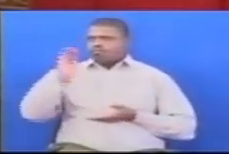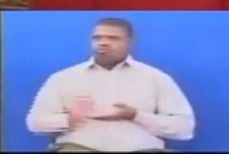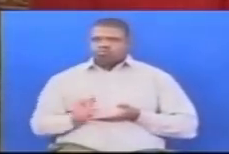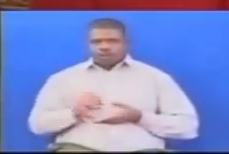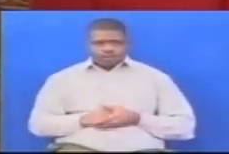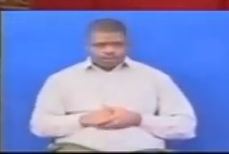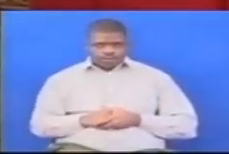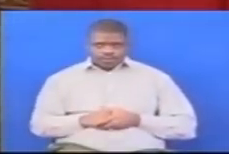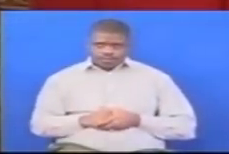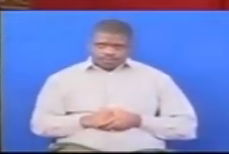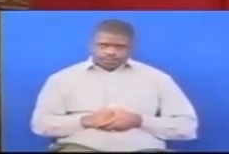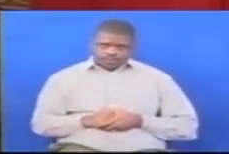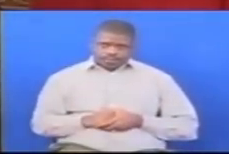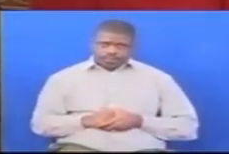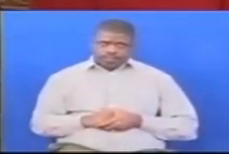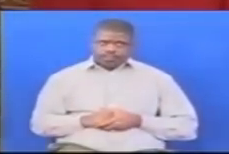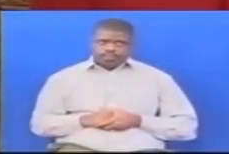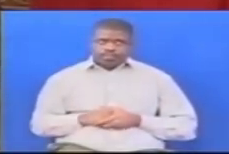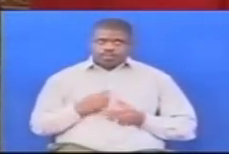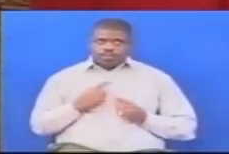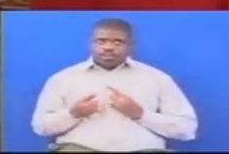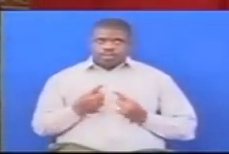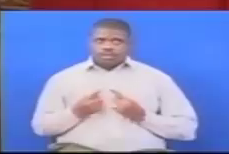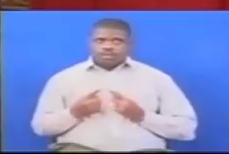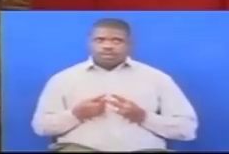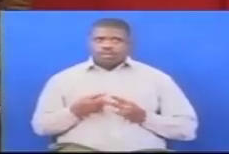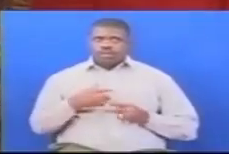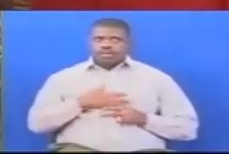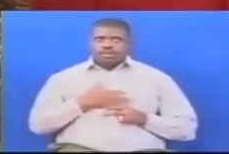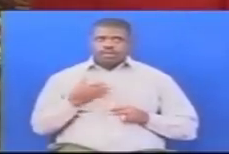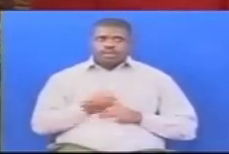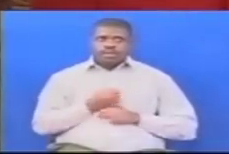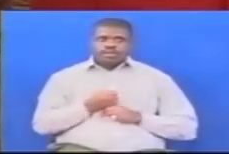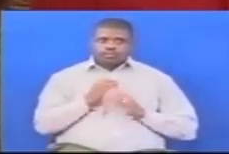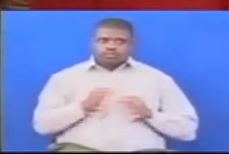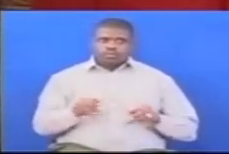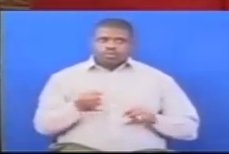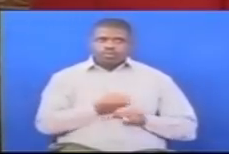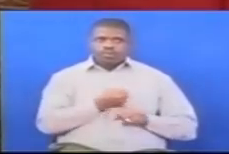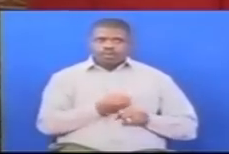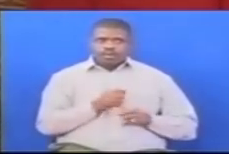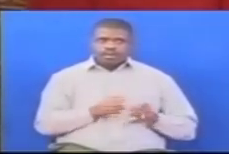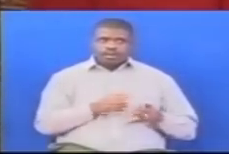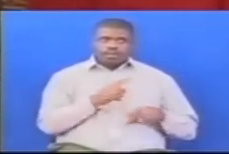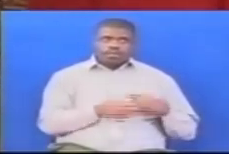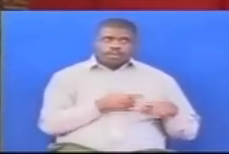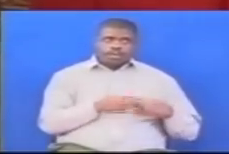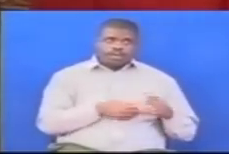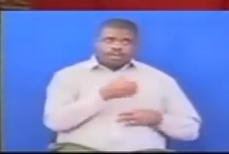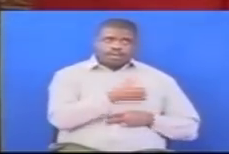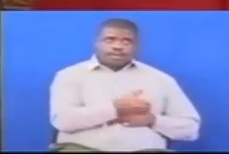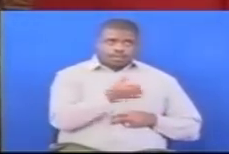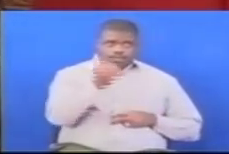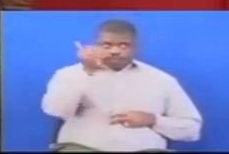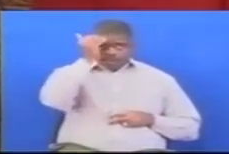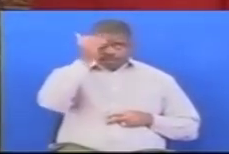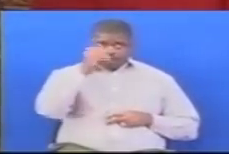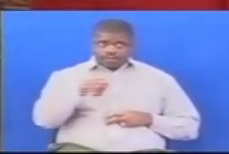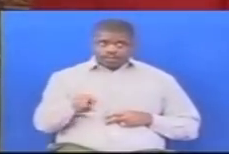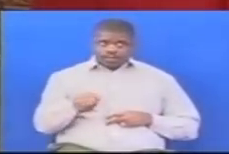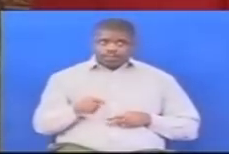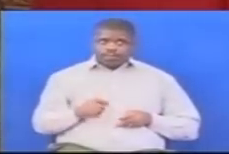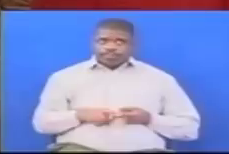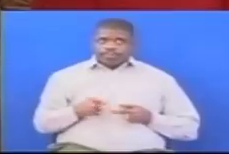Kwa hivi tunasema asante kwa kazi nzuri mnayoifanya, muendelee mbele, ila zingatia Kilombero,